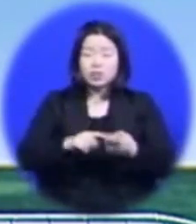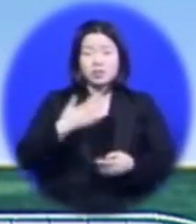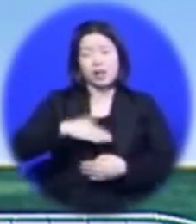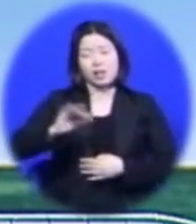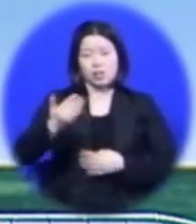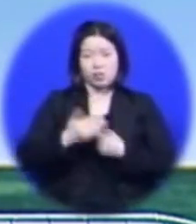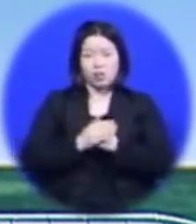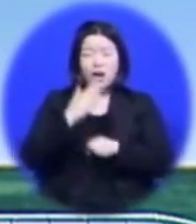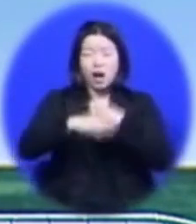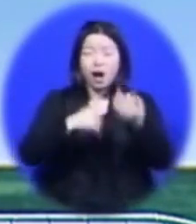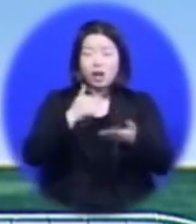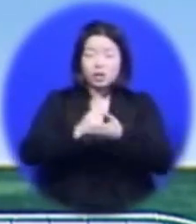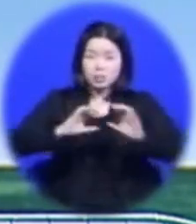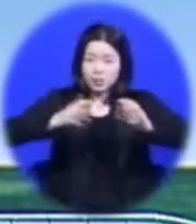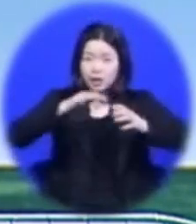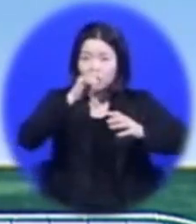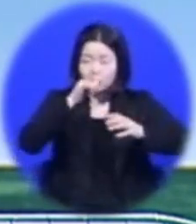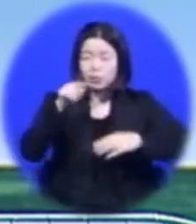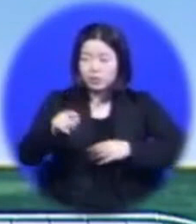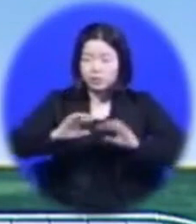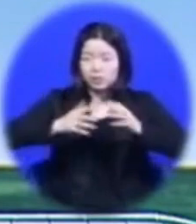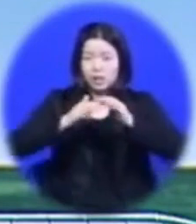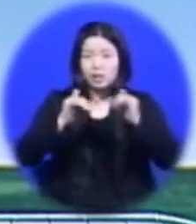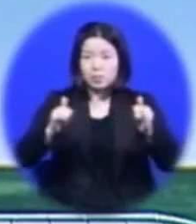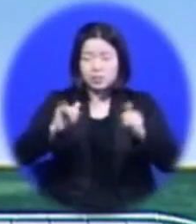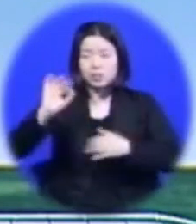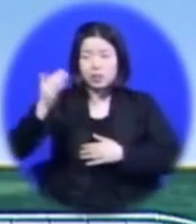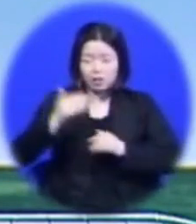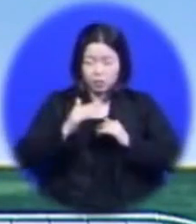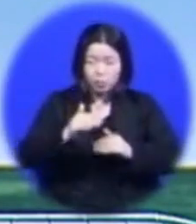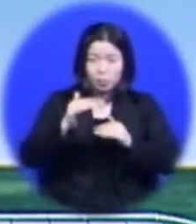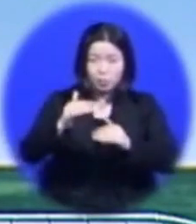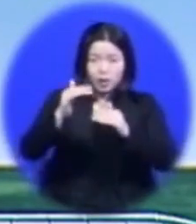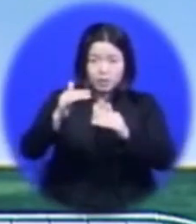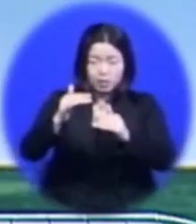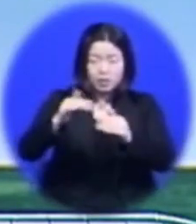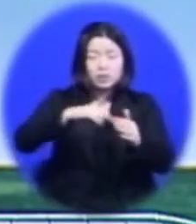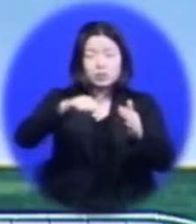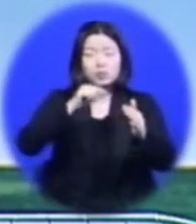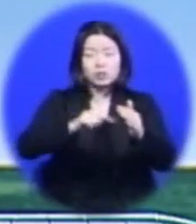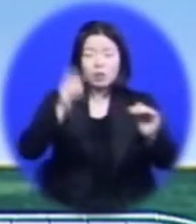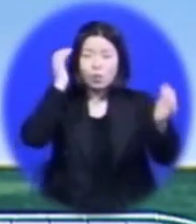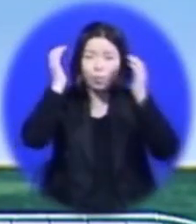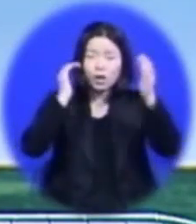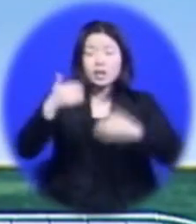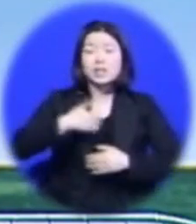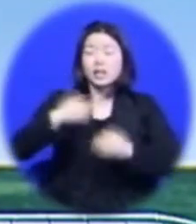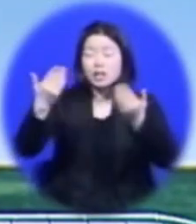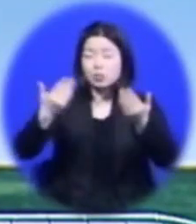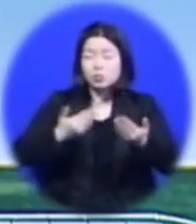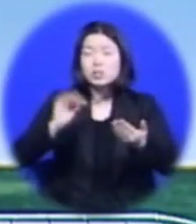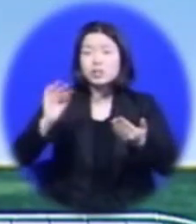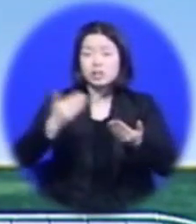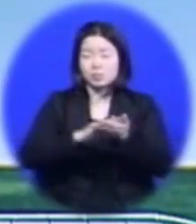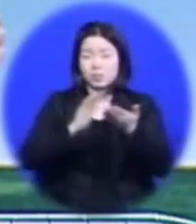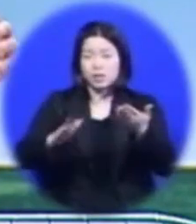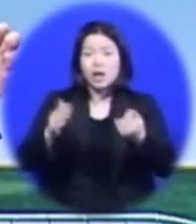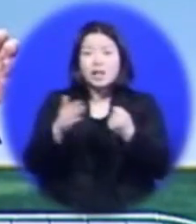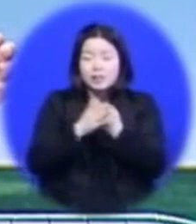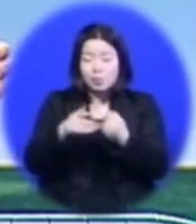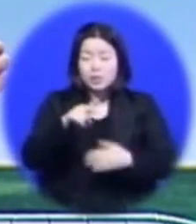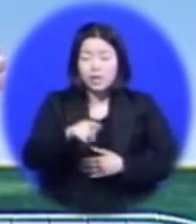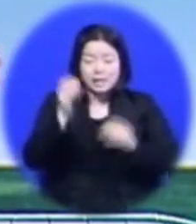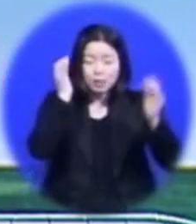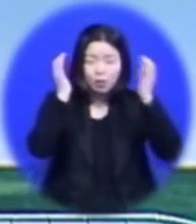나라가 있고 그 하나님의 나라 백성이 되어지는 과정에서 환난이 내게 주어지는 거구나. 그래서 그 이